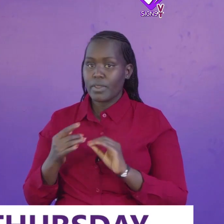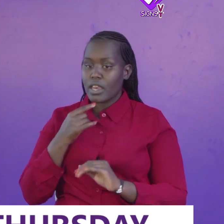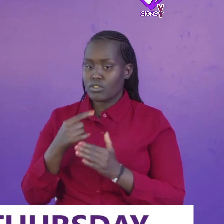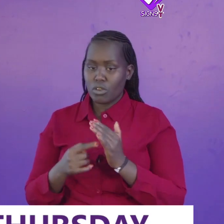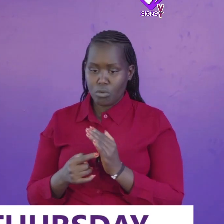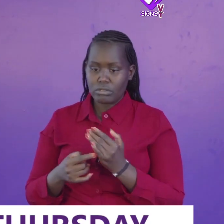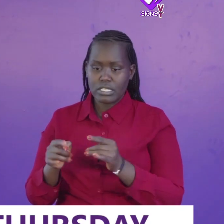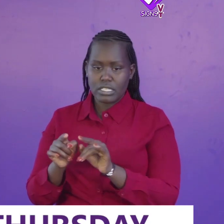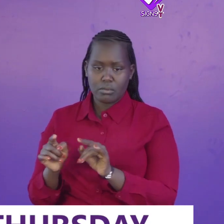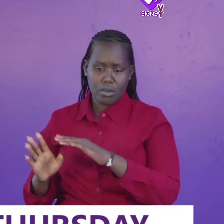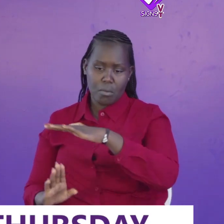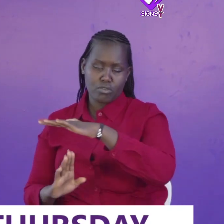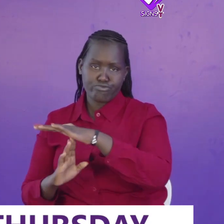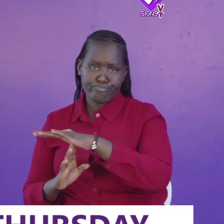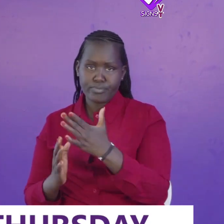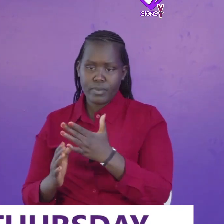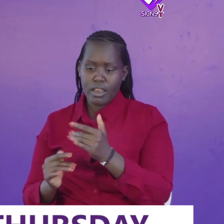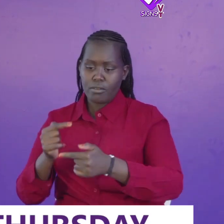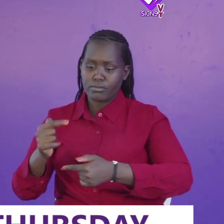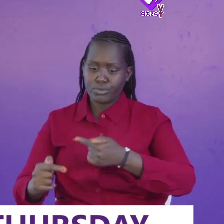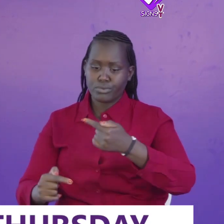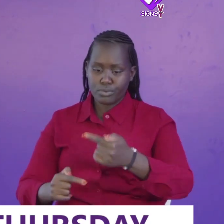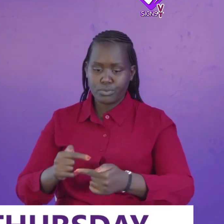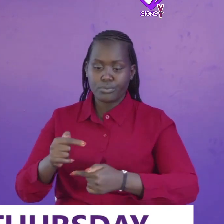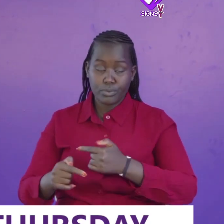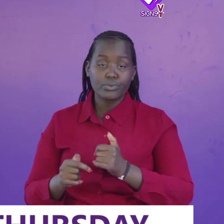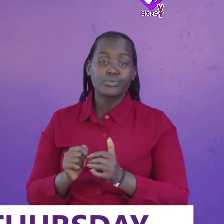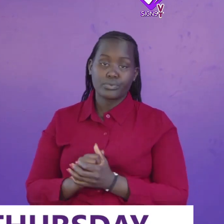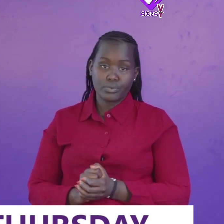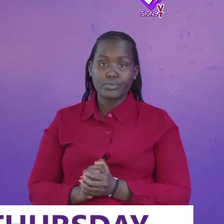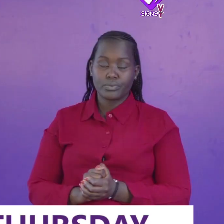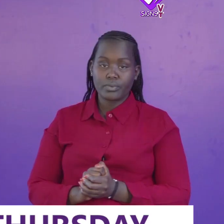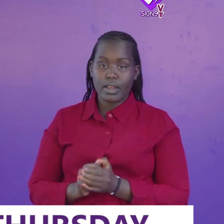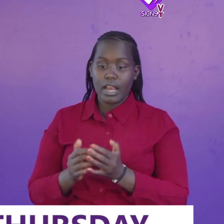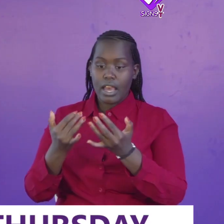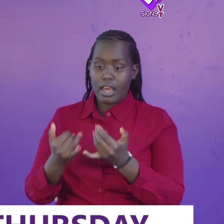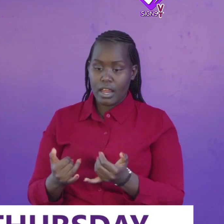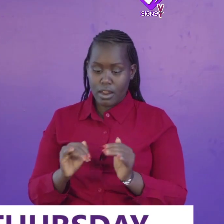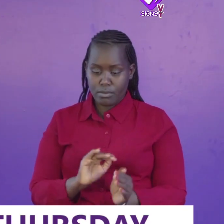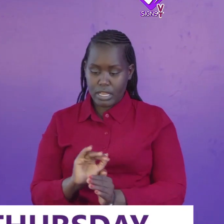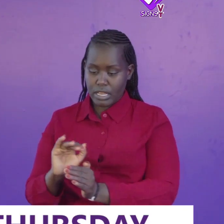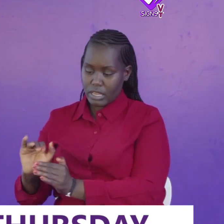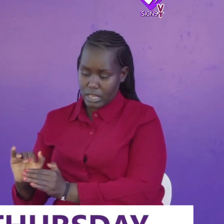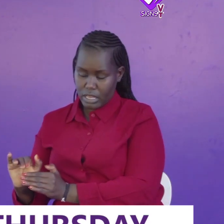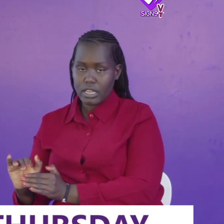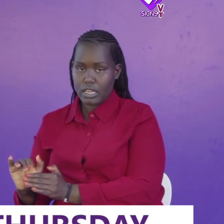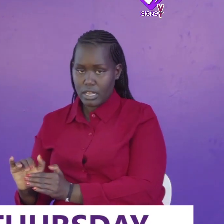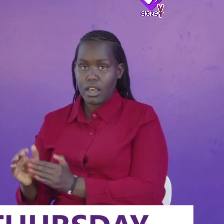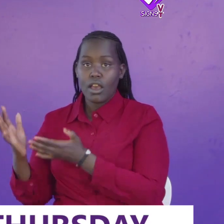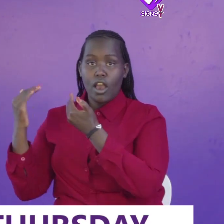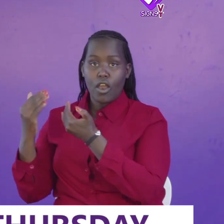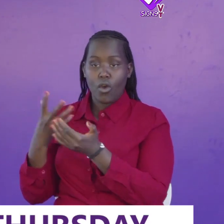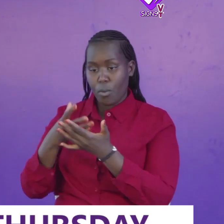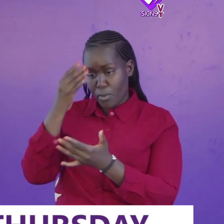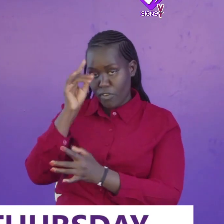a trend. Ikue mambo inaendelea. So nataka tuende aside from that, lakini I hope learn